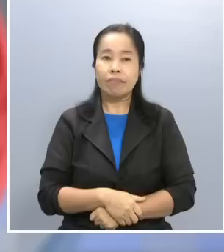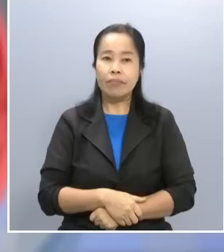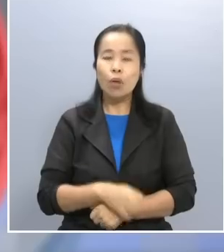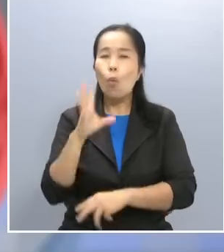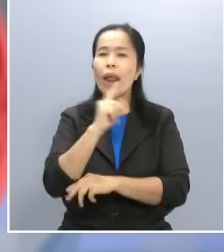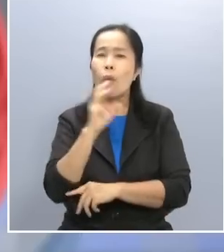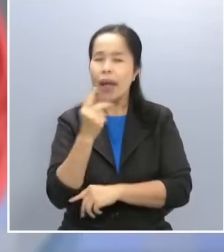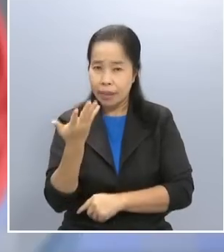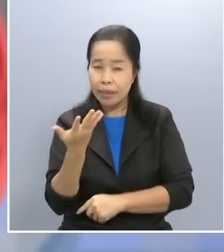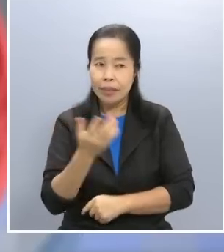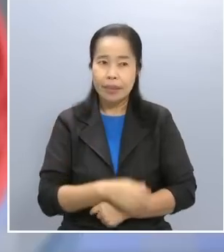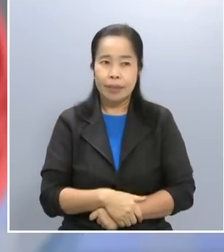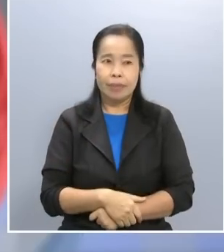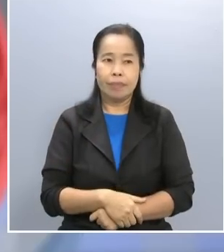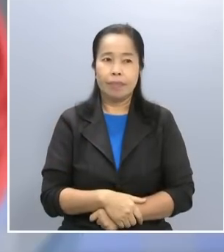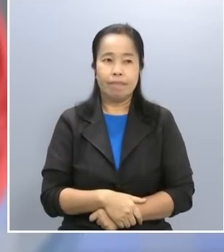น